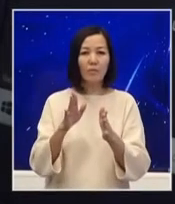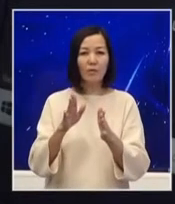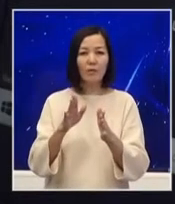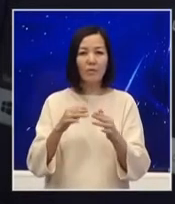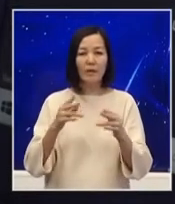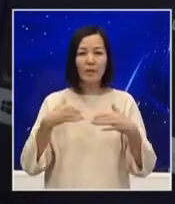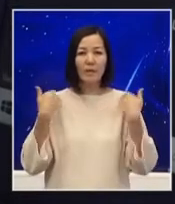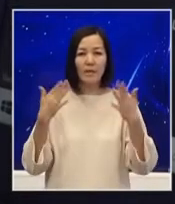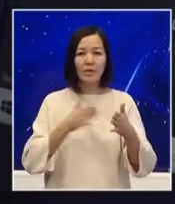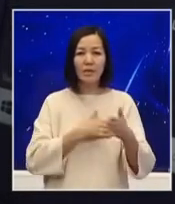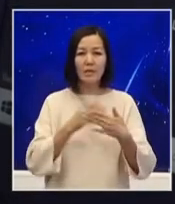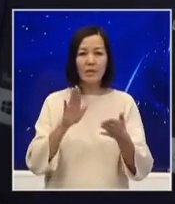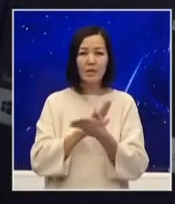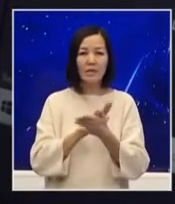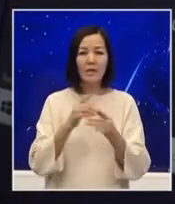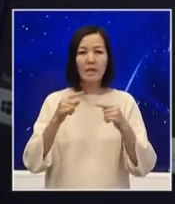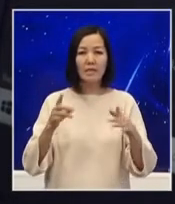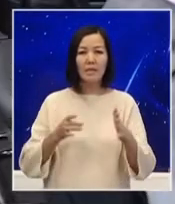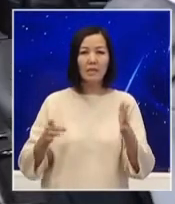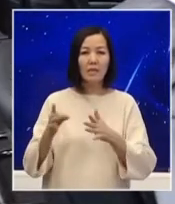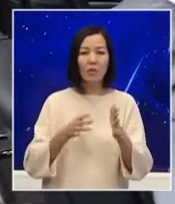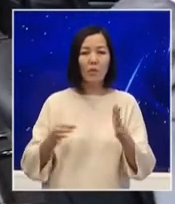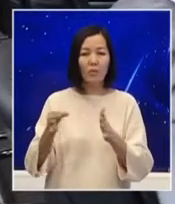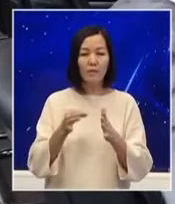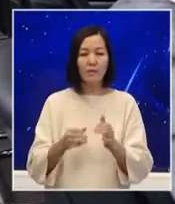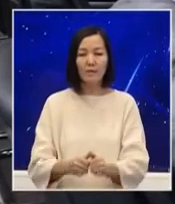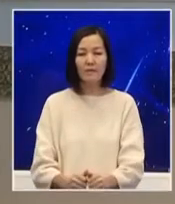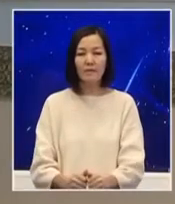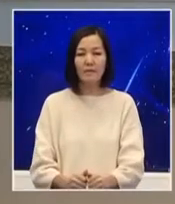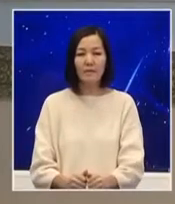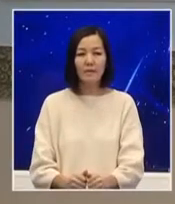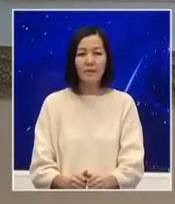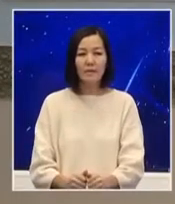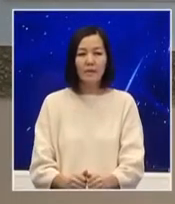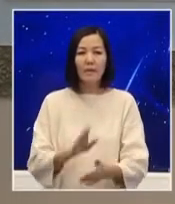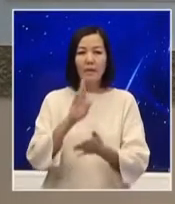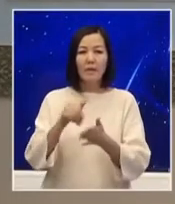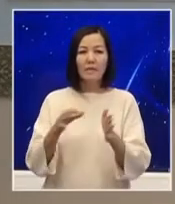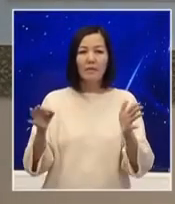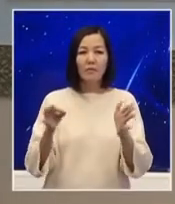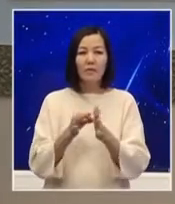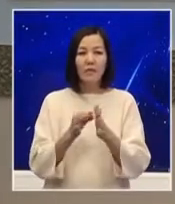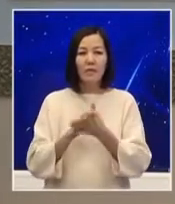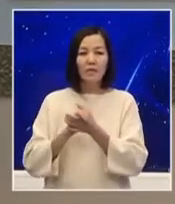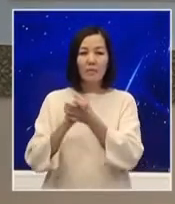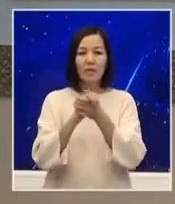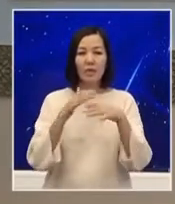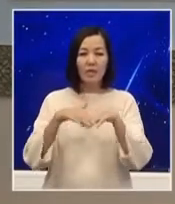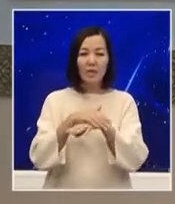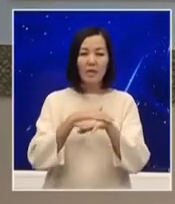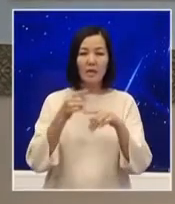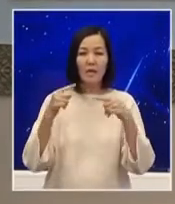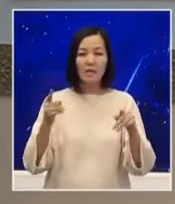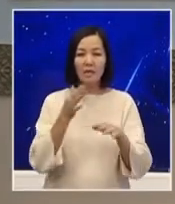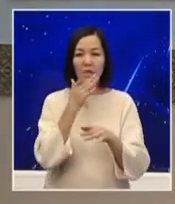учитывая предложения активистов из разных районов области. Основной целью является сплочение молодежи разных этносов